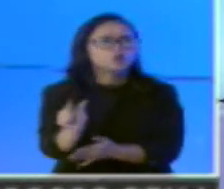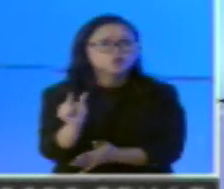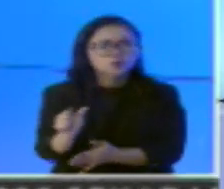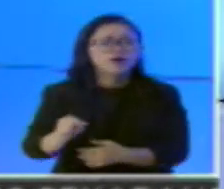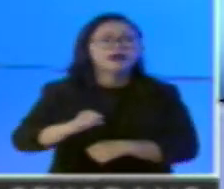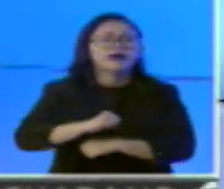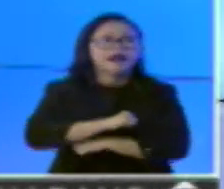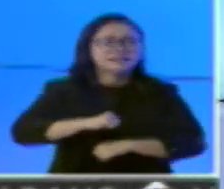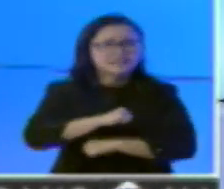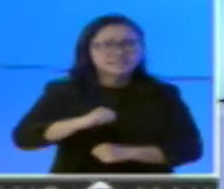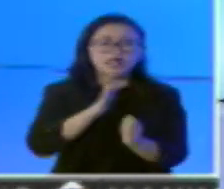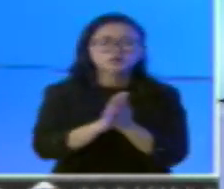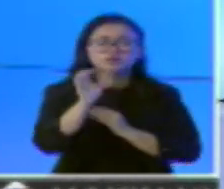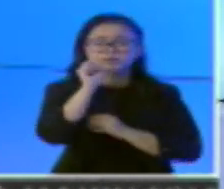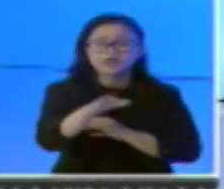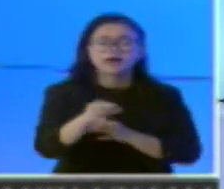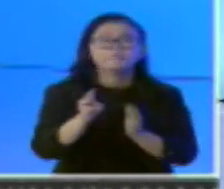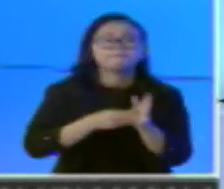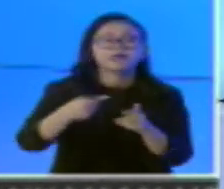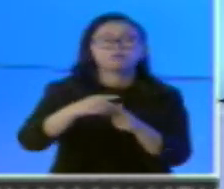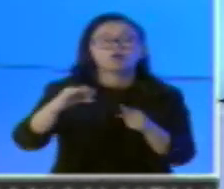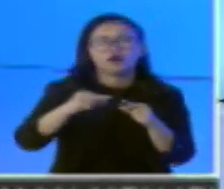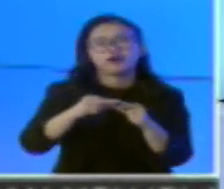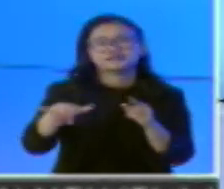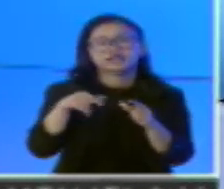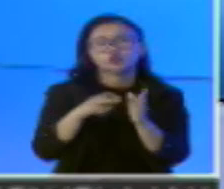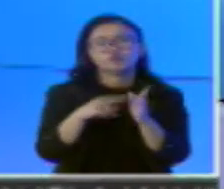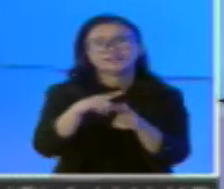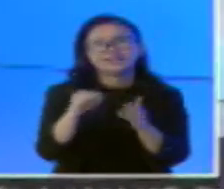disampaikan langsung oleh Menpora Zainuddin Amali? Ini dia selengkapnya.